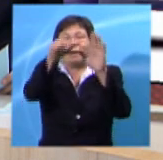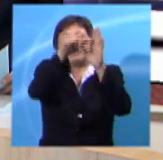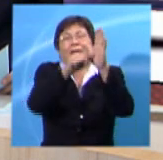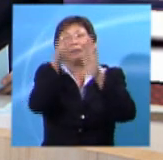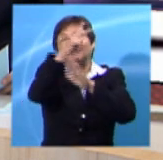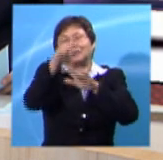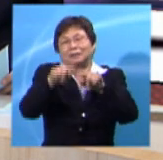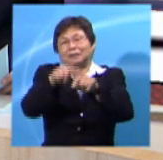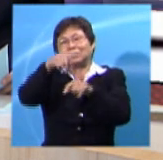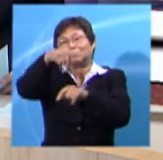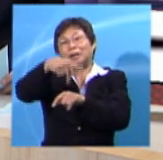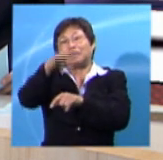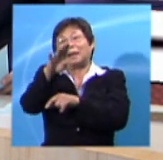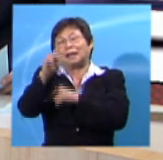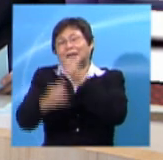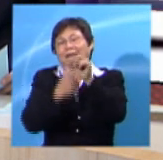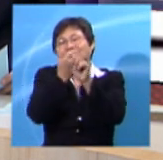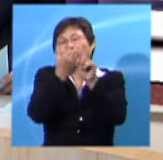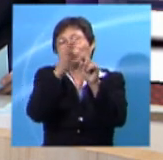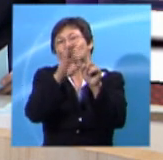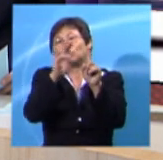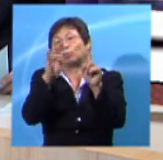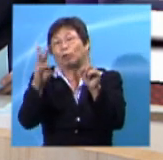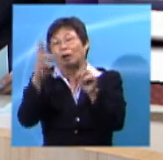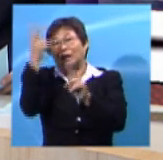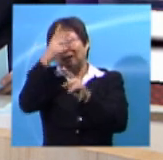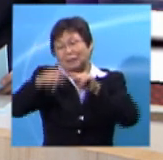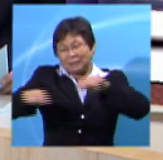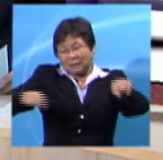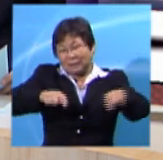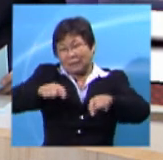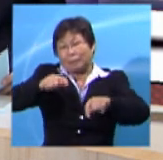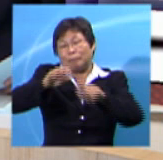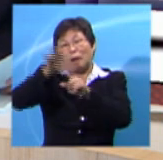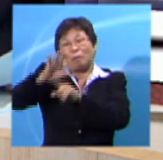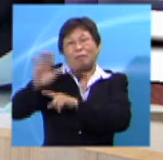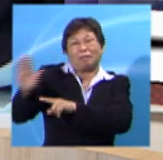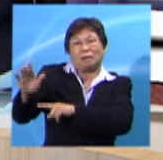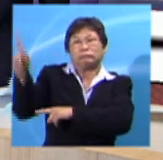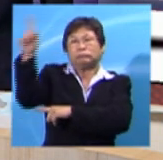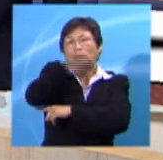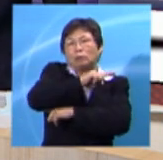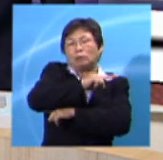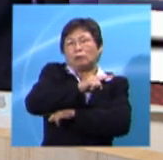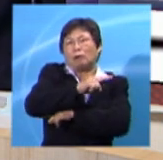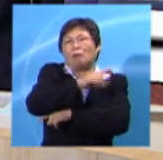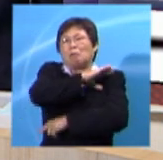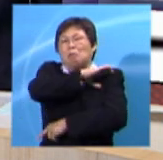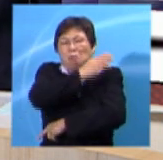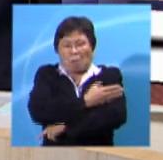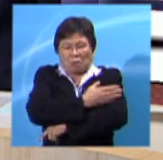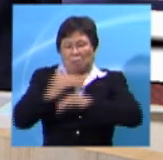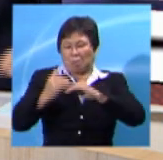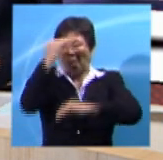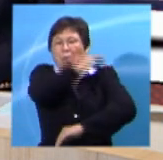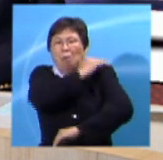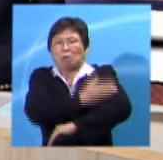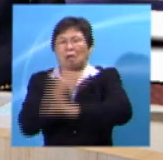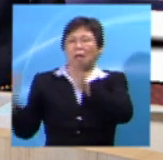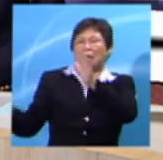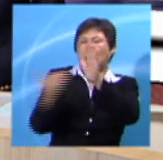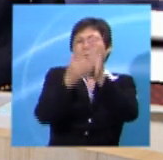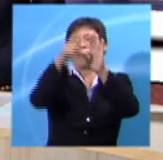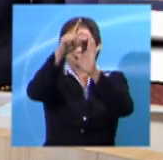kerajaan tempatan 1976 dan tindakan kerajaan Negeri Pulau Pinang disifatkan melampaui bidang kuasa dan melanggari